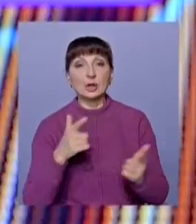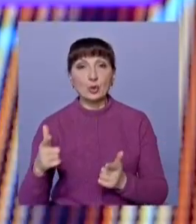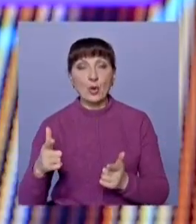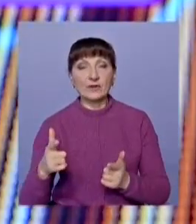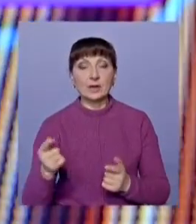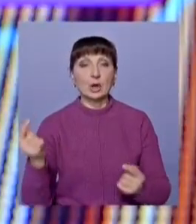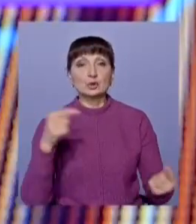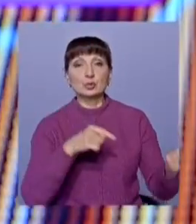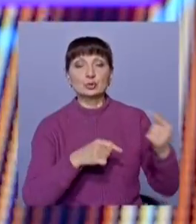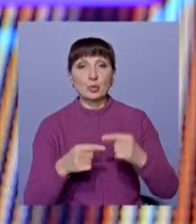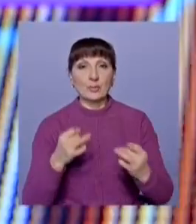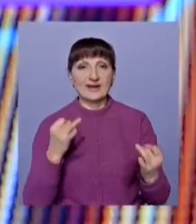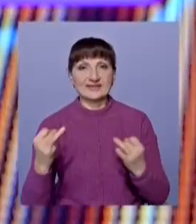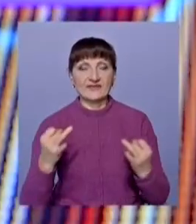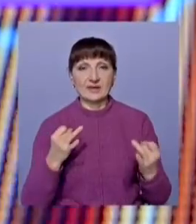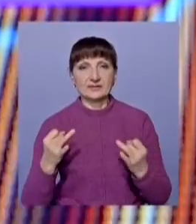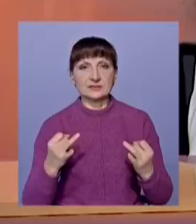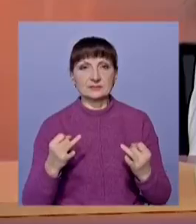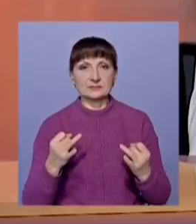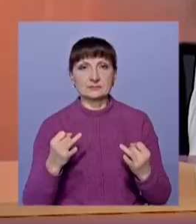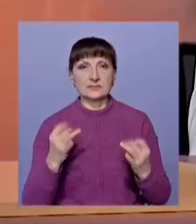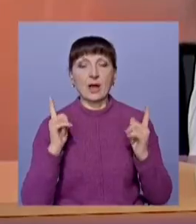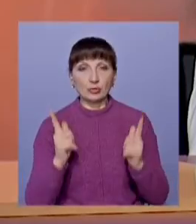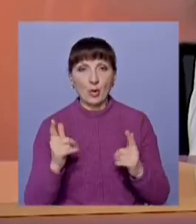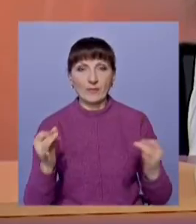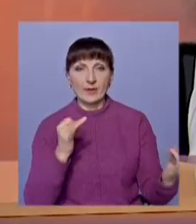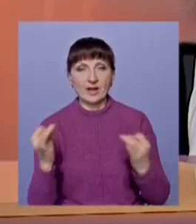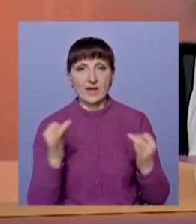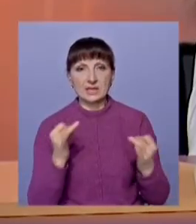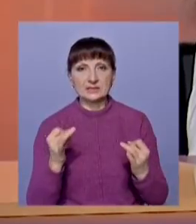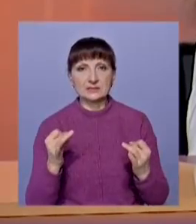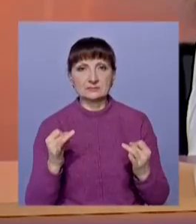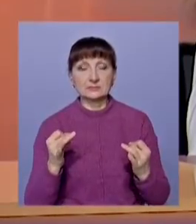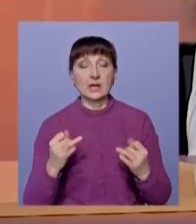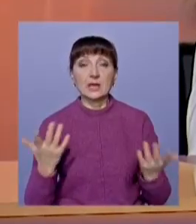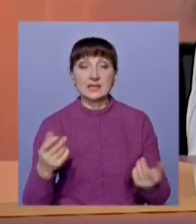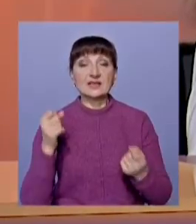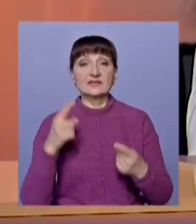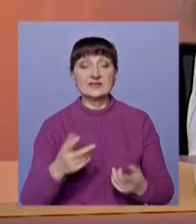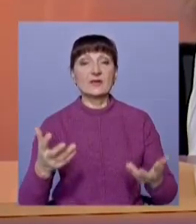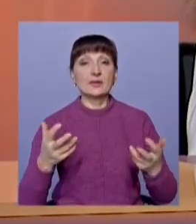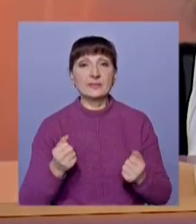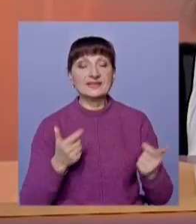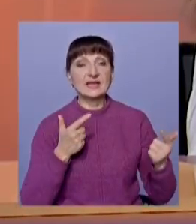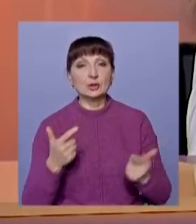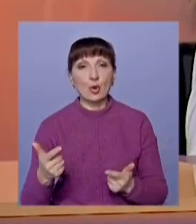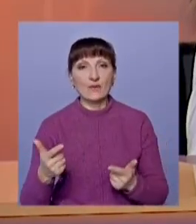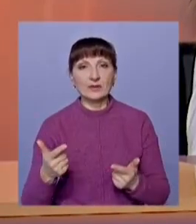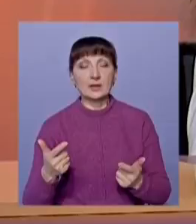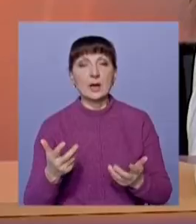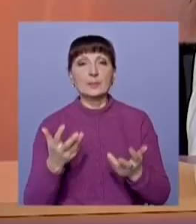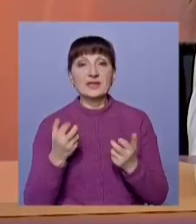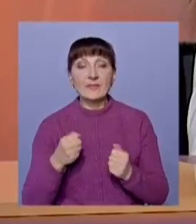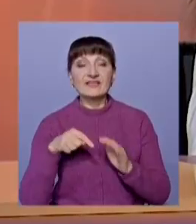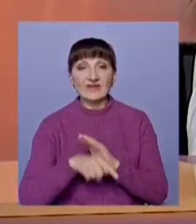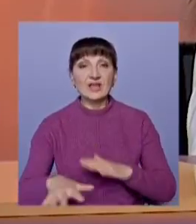другу разговаривать, друг другу готовы вообще увидеть друг друга и, соответственно, принимать какие-то, готовы принимать в рамках